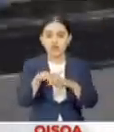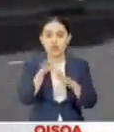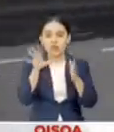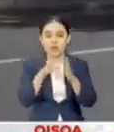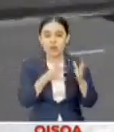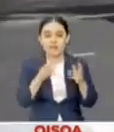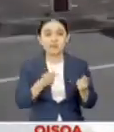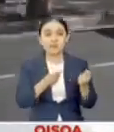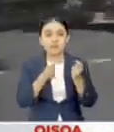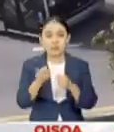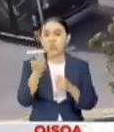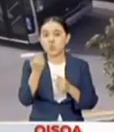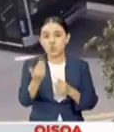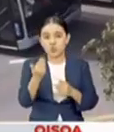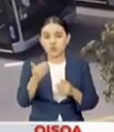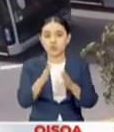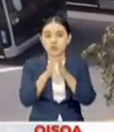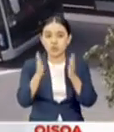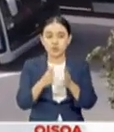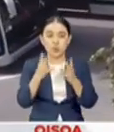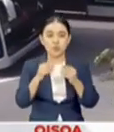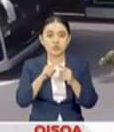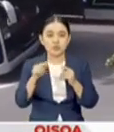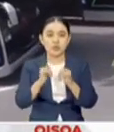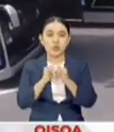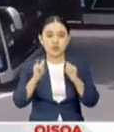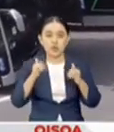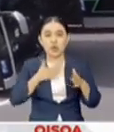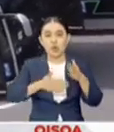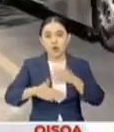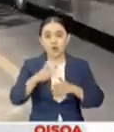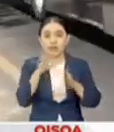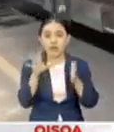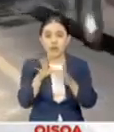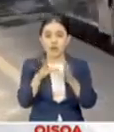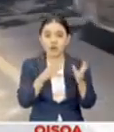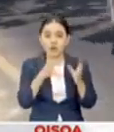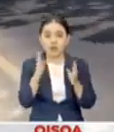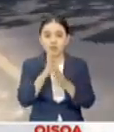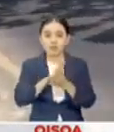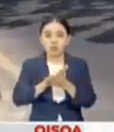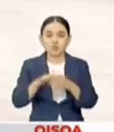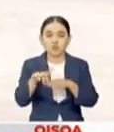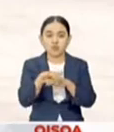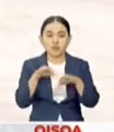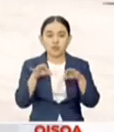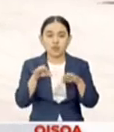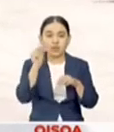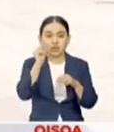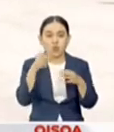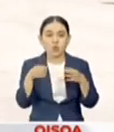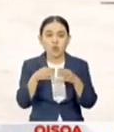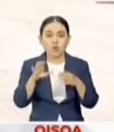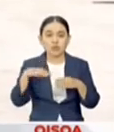elektrobuslarning kirib kelayotgani va ularning miqdori kun sayin ortib borayotgani quvonarli. Elektrobus ekologik toza jamoat transporti. Xitoy